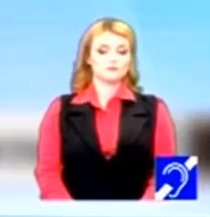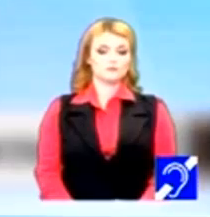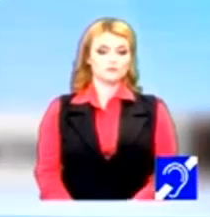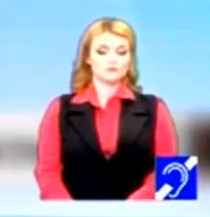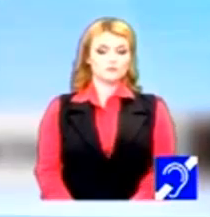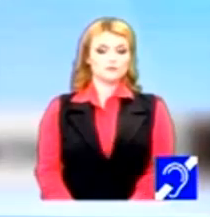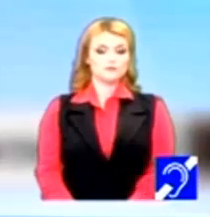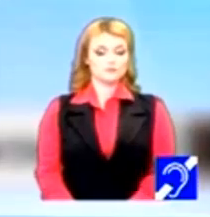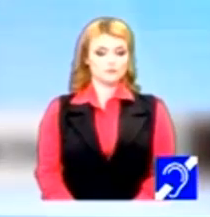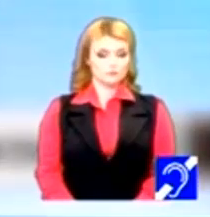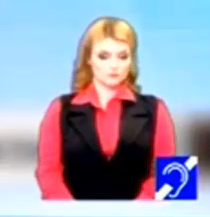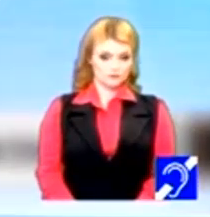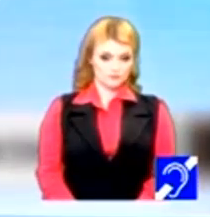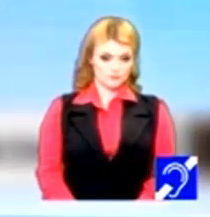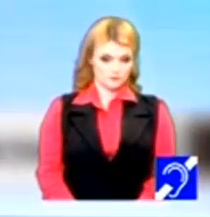Obiectivul